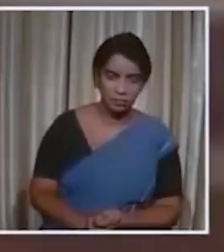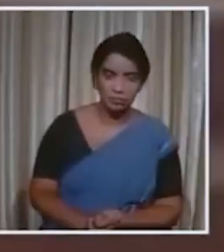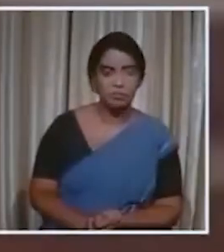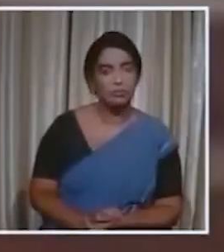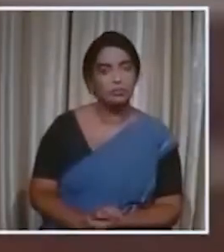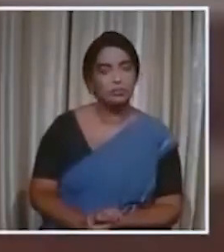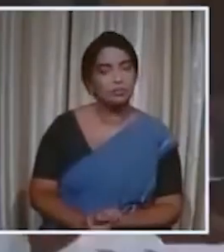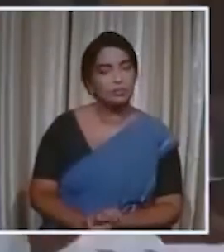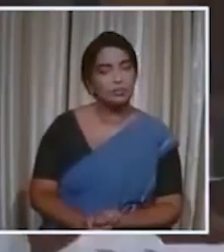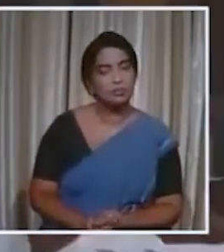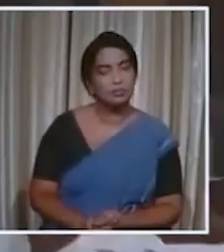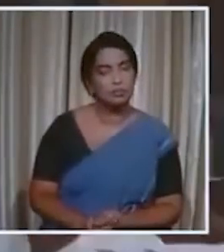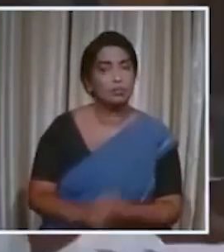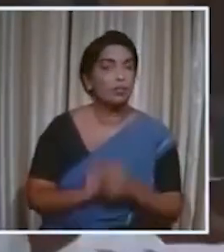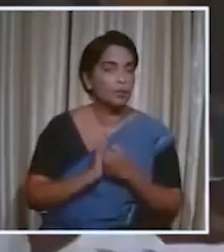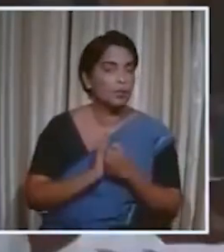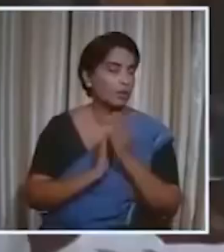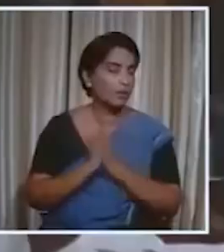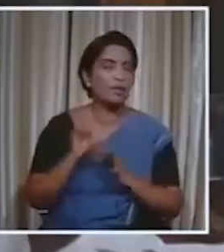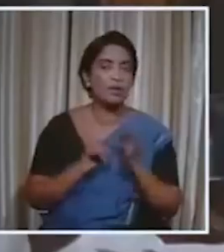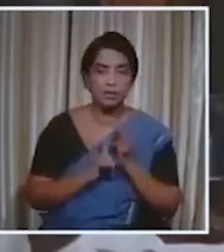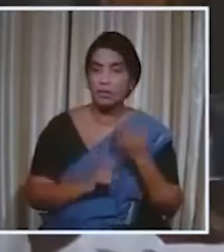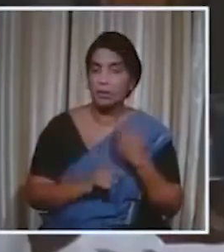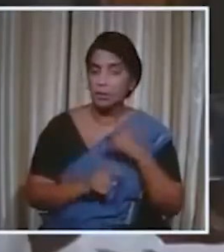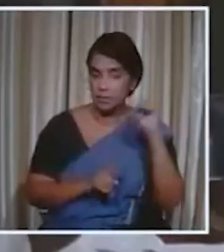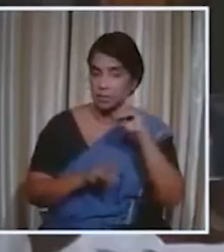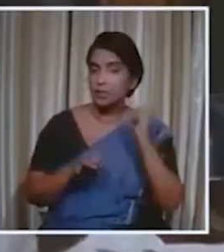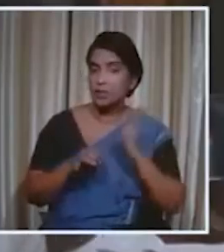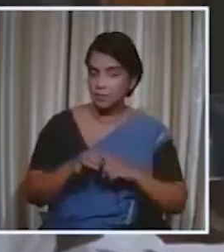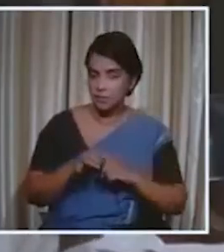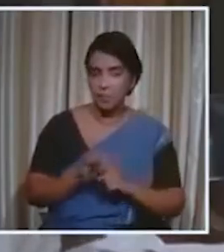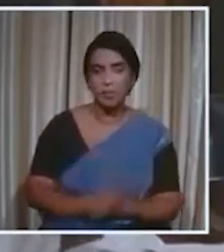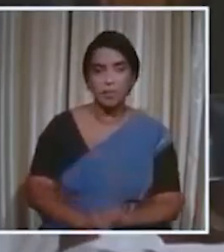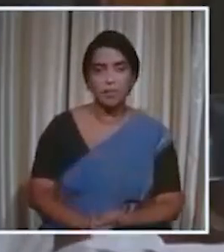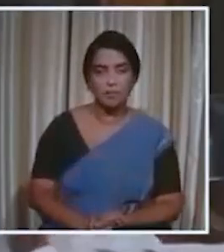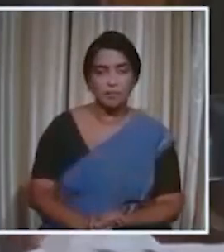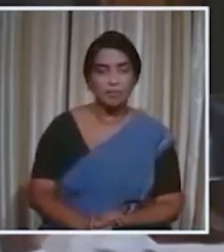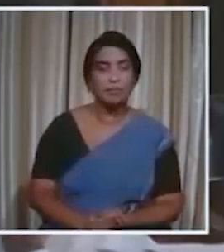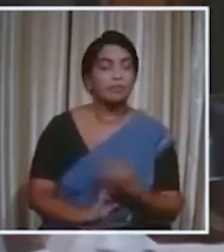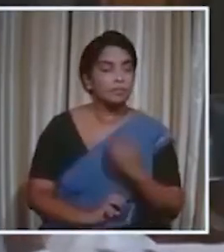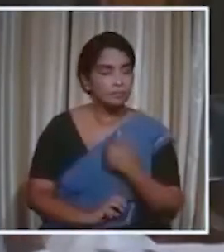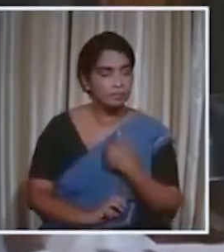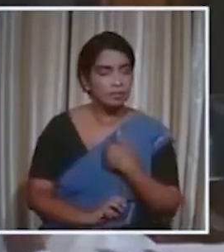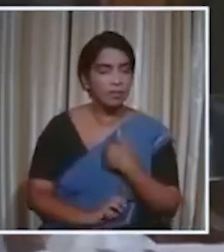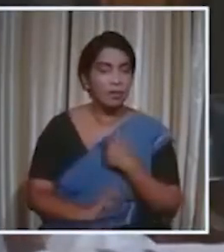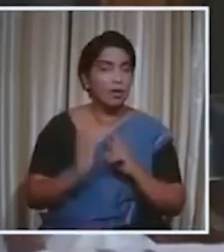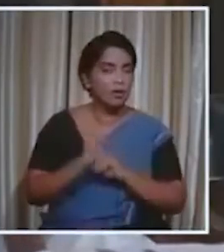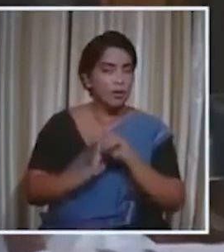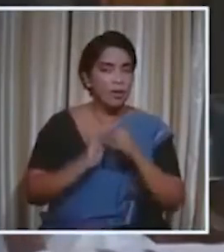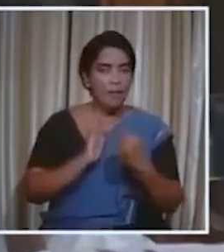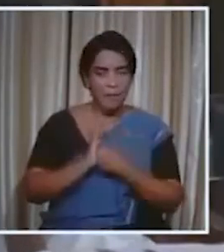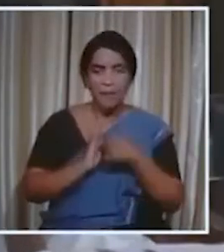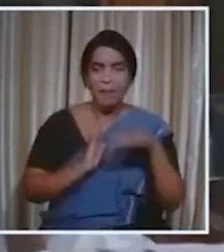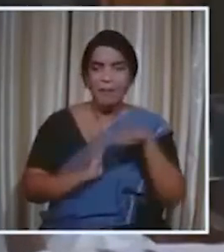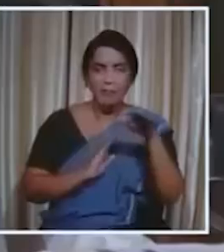கௌரவ அமைச்சர் அவர்களே, என்னுடைய முதலாவது கேள்வி என்னென்று சொன்னால், எங்களுடைய வடக்க கிழக்க பொறுத்தளவில், வடக்கும்